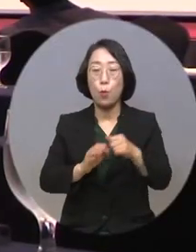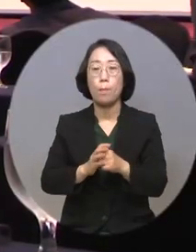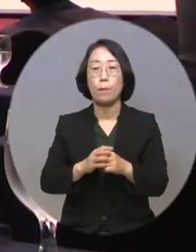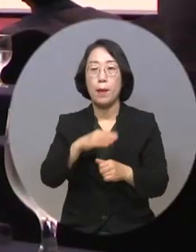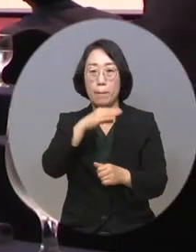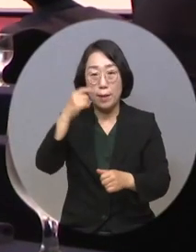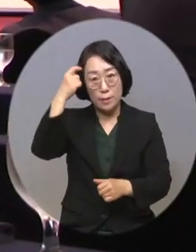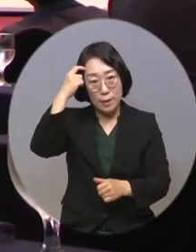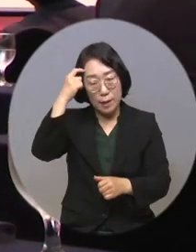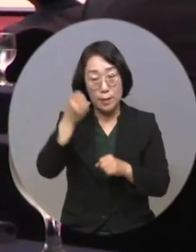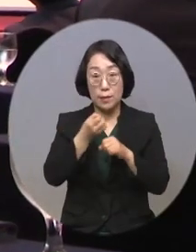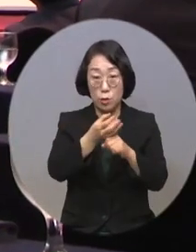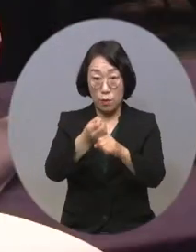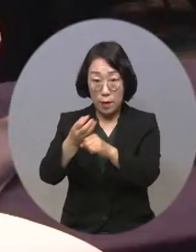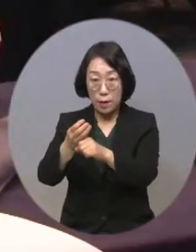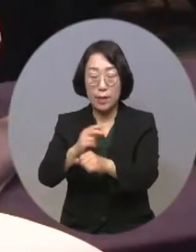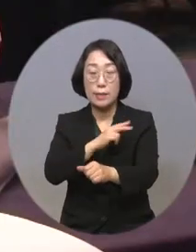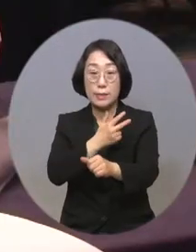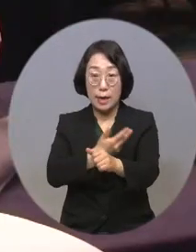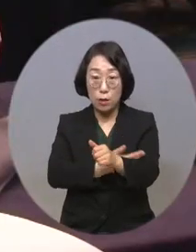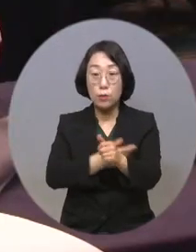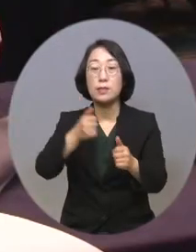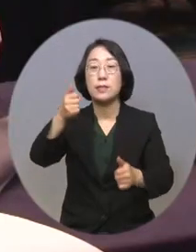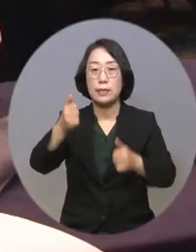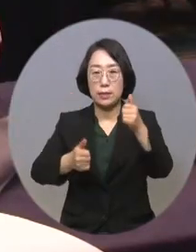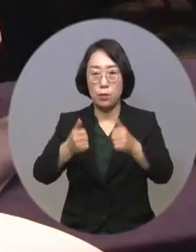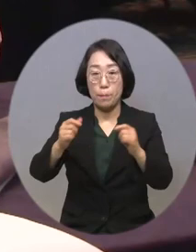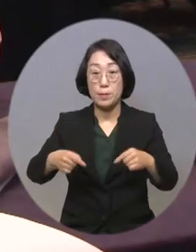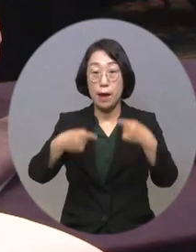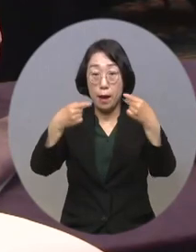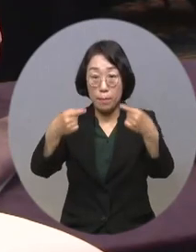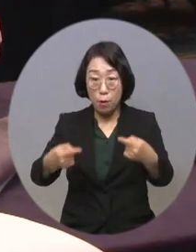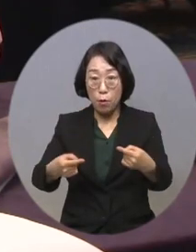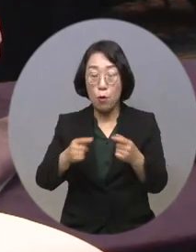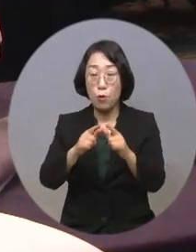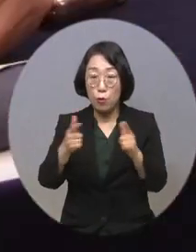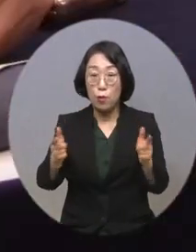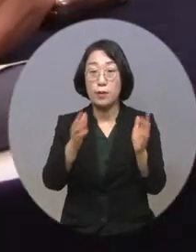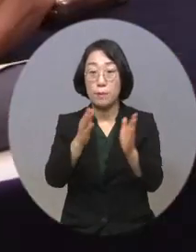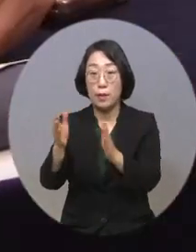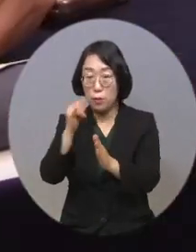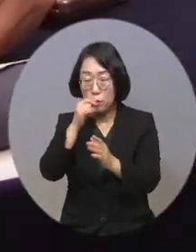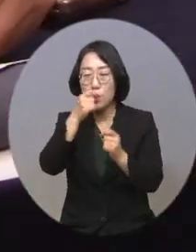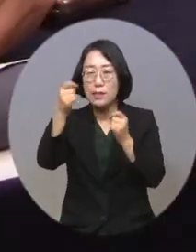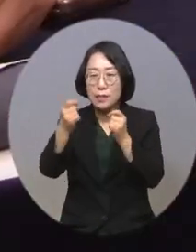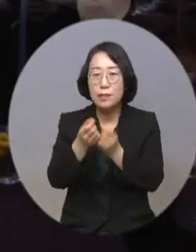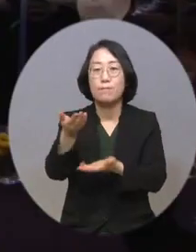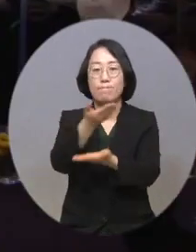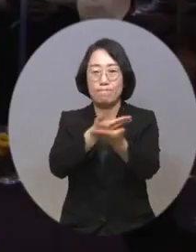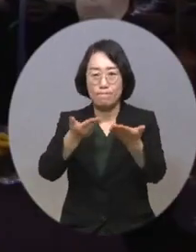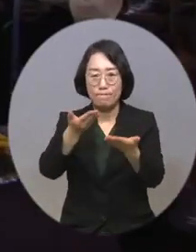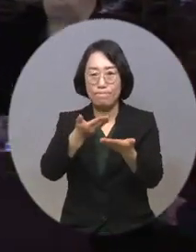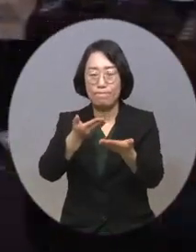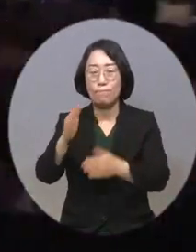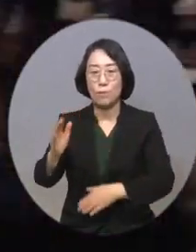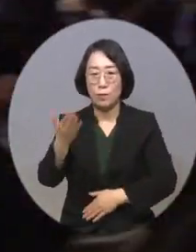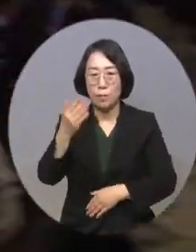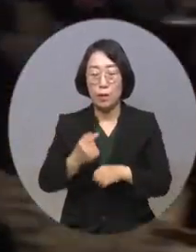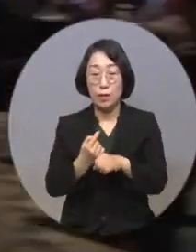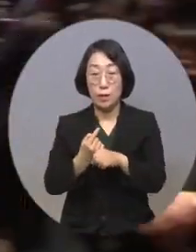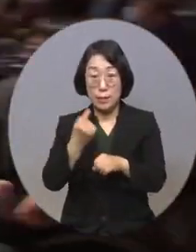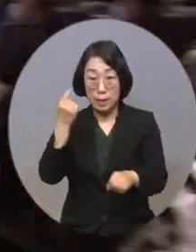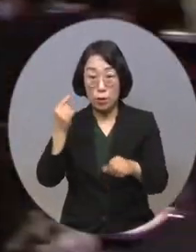따른 중요 의 교육사 자객 시험을 응시하는 등 다양한 행사를 더불어 친교의 시간을 가졌습니다 작년 말